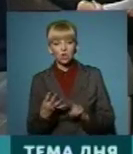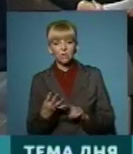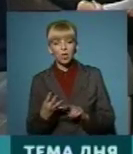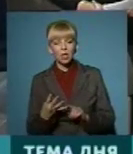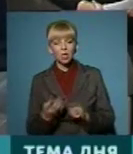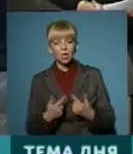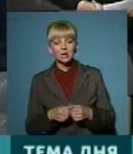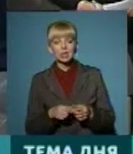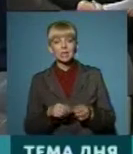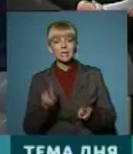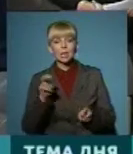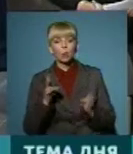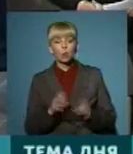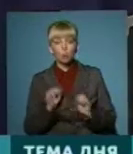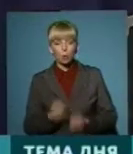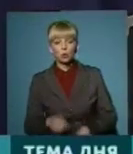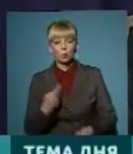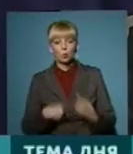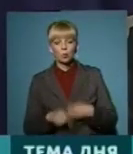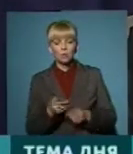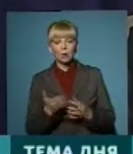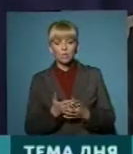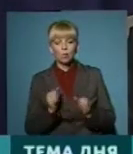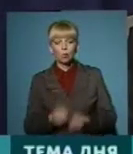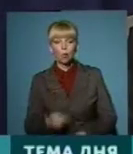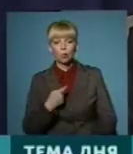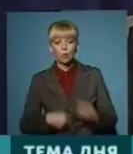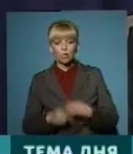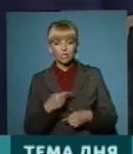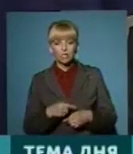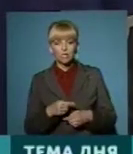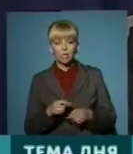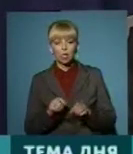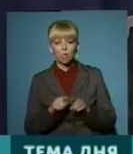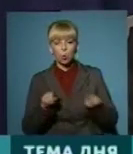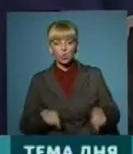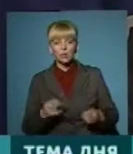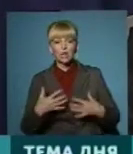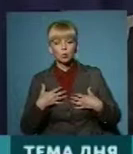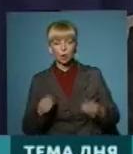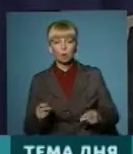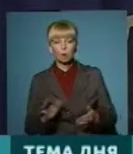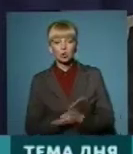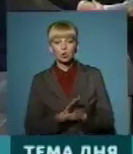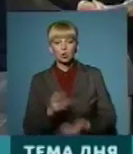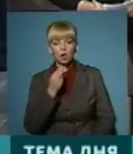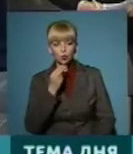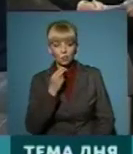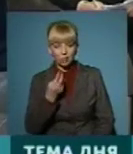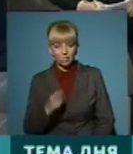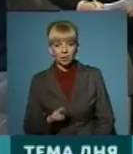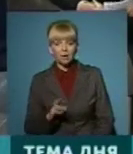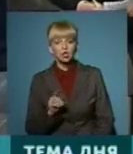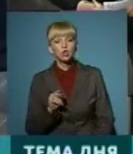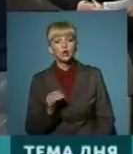категорію, статус постраждалої, можуть повернутися, і ці пільги можуть повернутися, відтак і путівки на оздоровлення, безкоштовне харчування, і